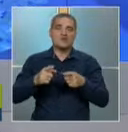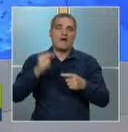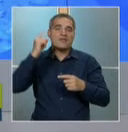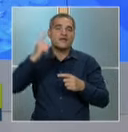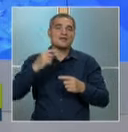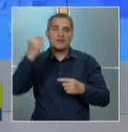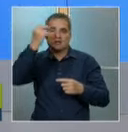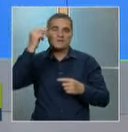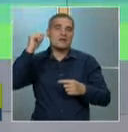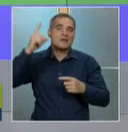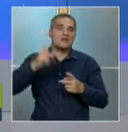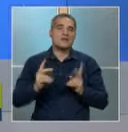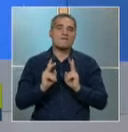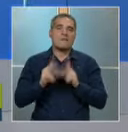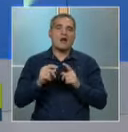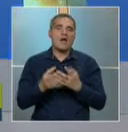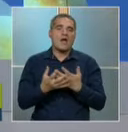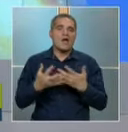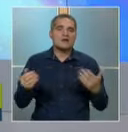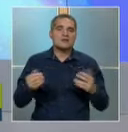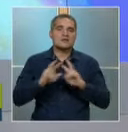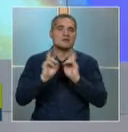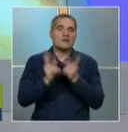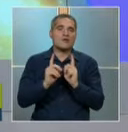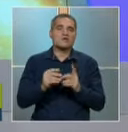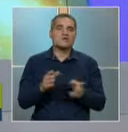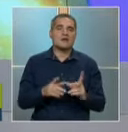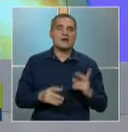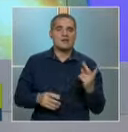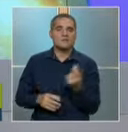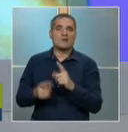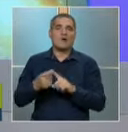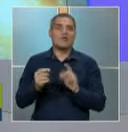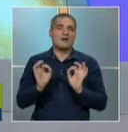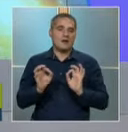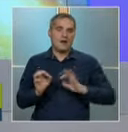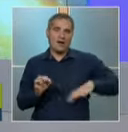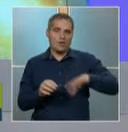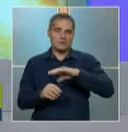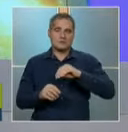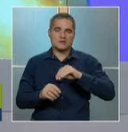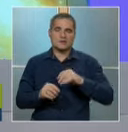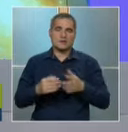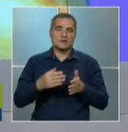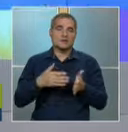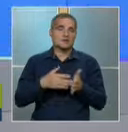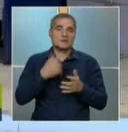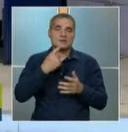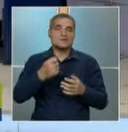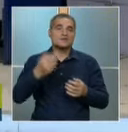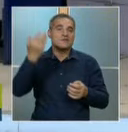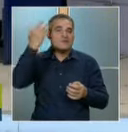изкуствения интелект, да ни вкара в един по-различен свят, от който да избегнем реалността. Защо са виновни